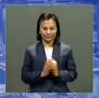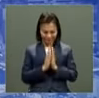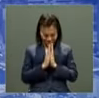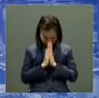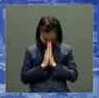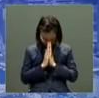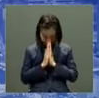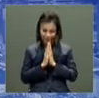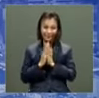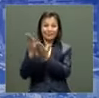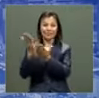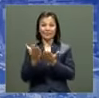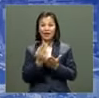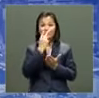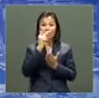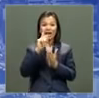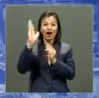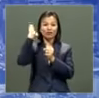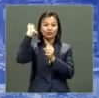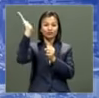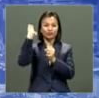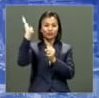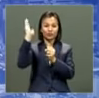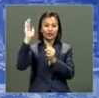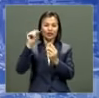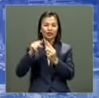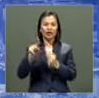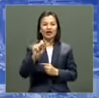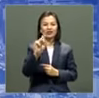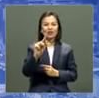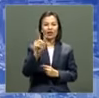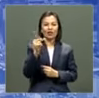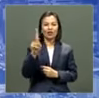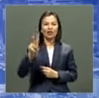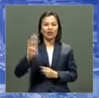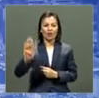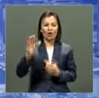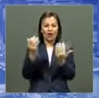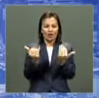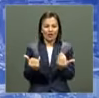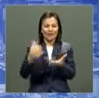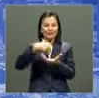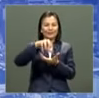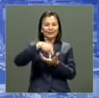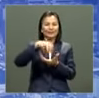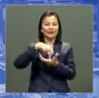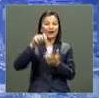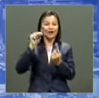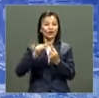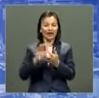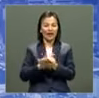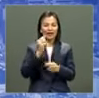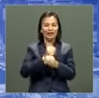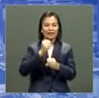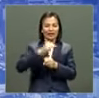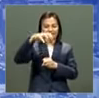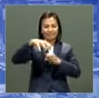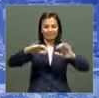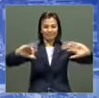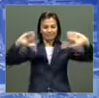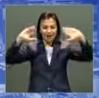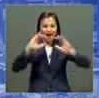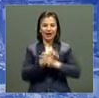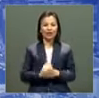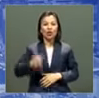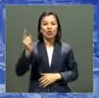สวัสดีค่ะต้อนรับคุณผู้ชมเข้าสู่การแถลงข่าวของศูนย์บริหารสถานการณ์โควิด -19 หรือว่าสบคจากทำเนียบรัฐบาลนะคะเช่นเ